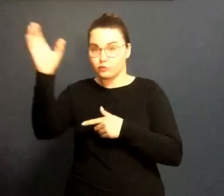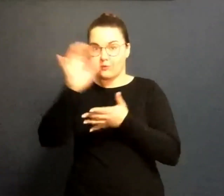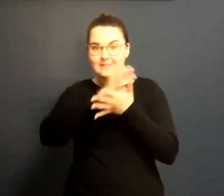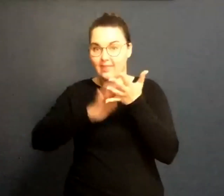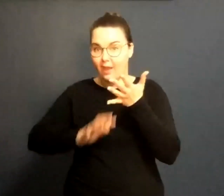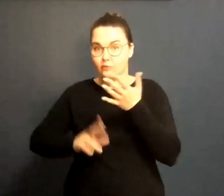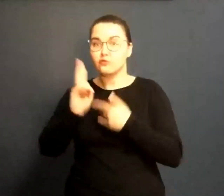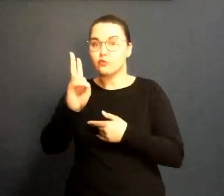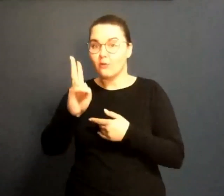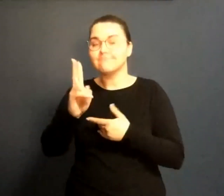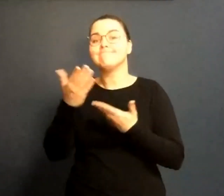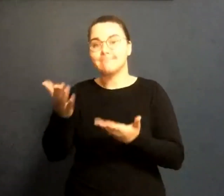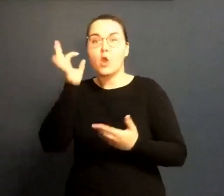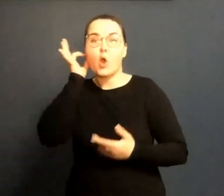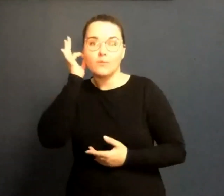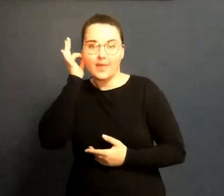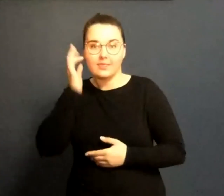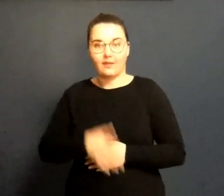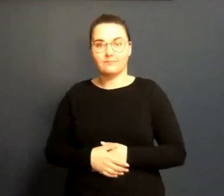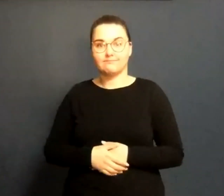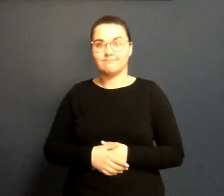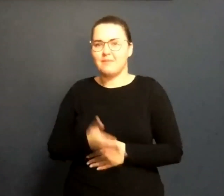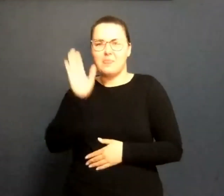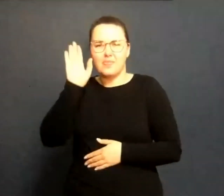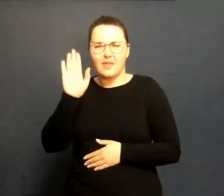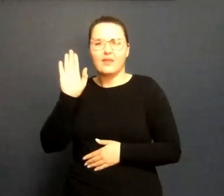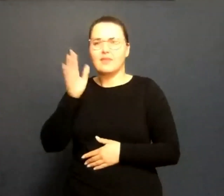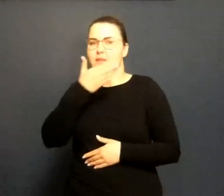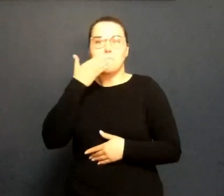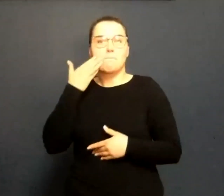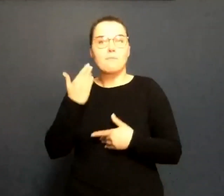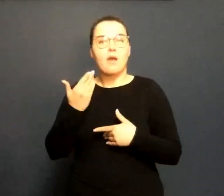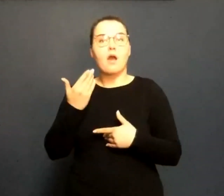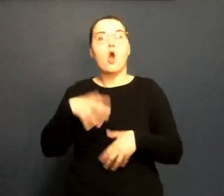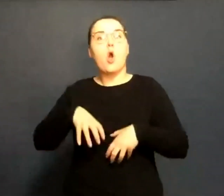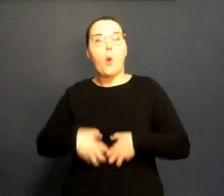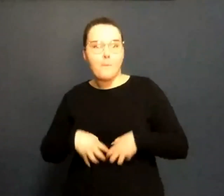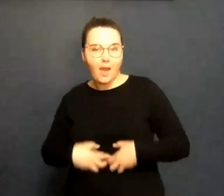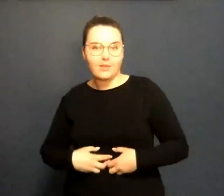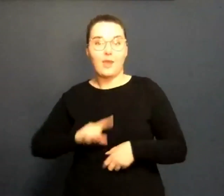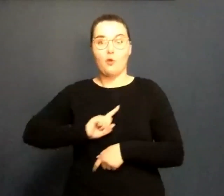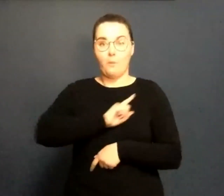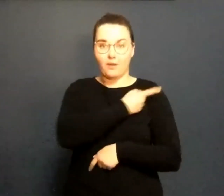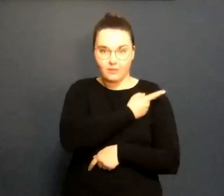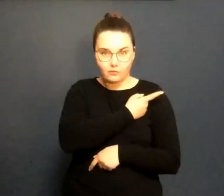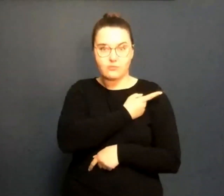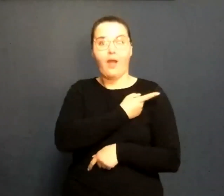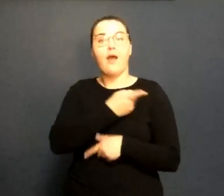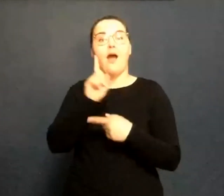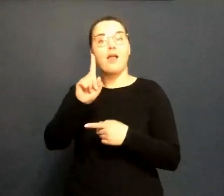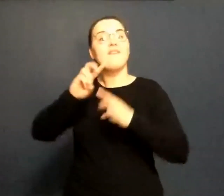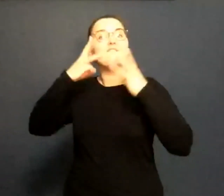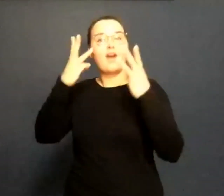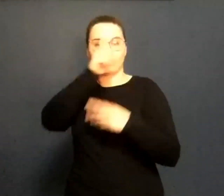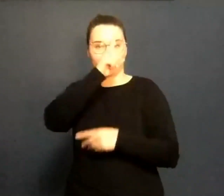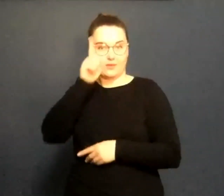od takich naiwnych komedii romantycznych w stronę takich powiedzmy tematów społecznych ważnych.